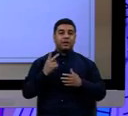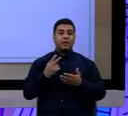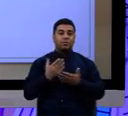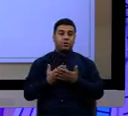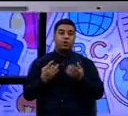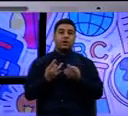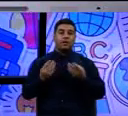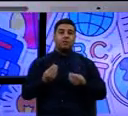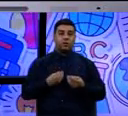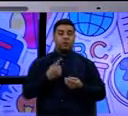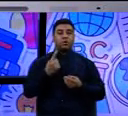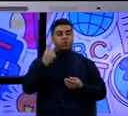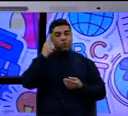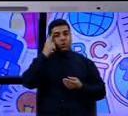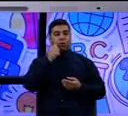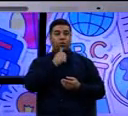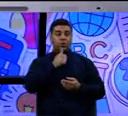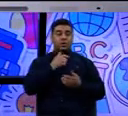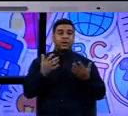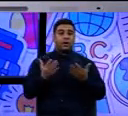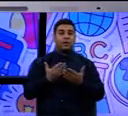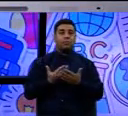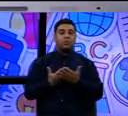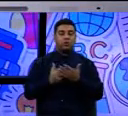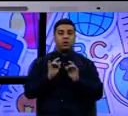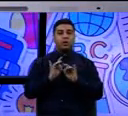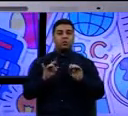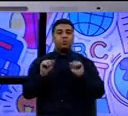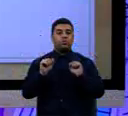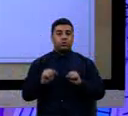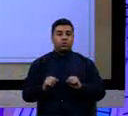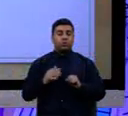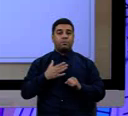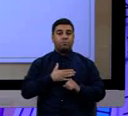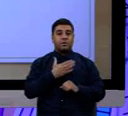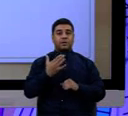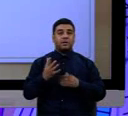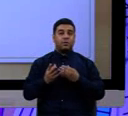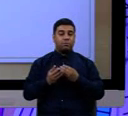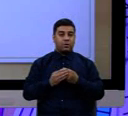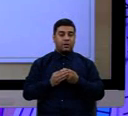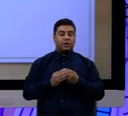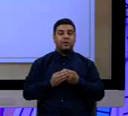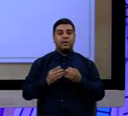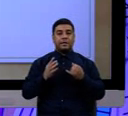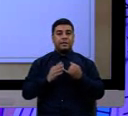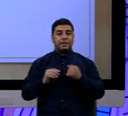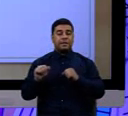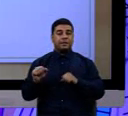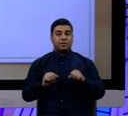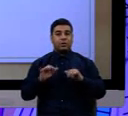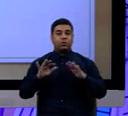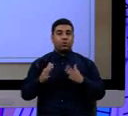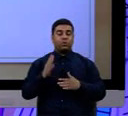misol ayting. Qani bir o'ylab ko'ringchi. Qanday misollarni keltirish mumkin? Biz sizlar bilan zilzila